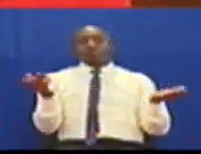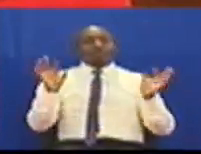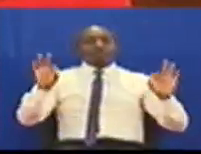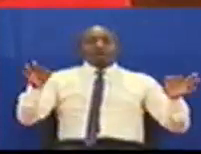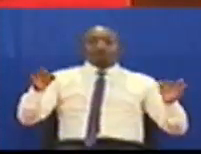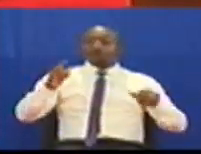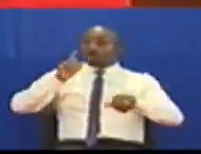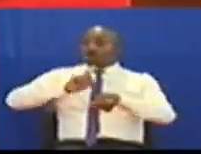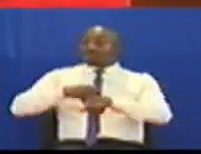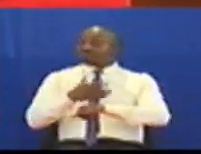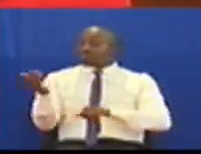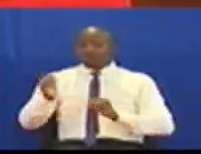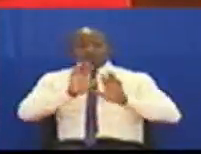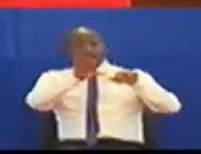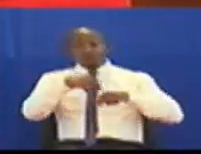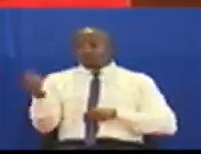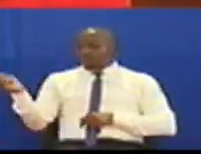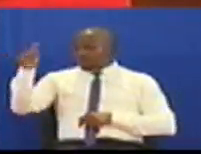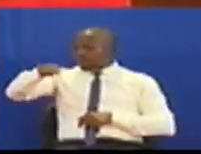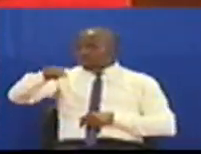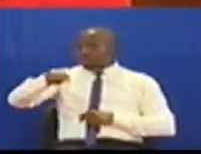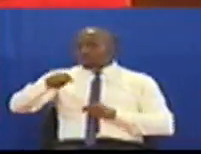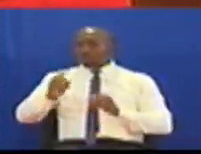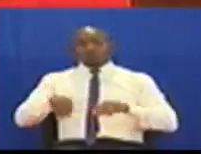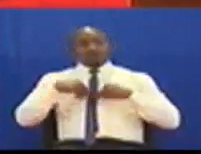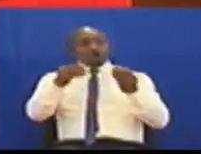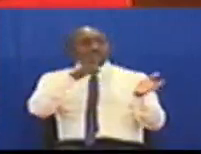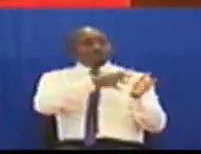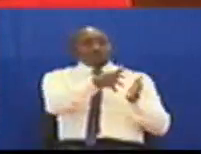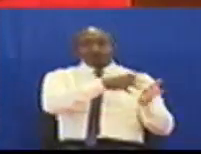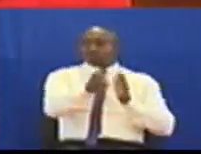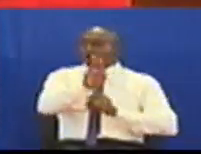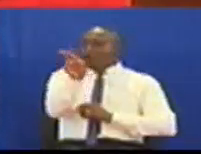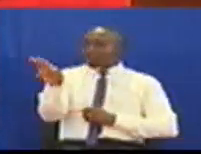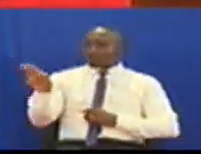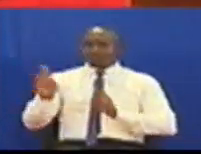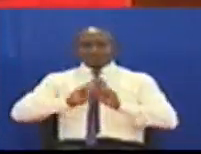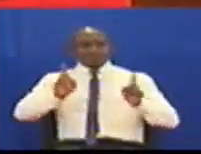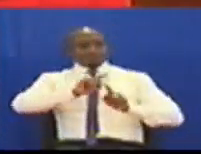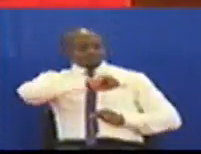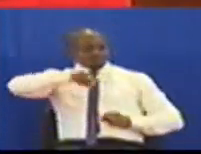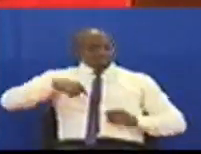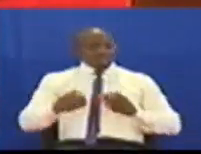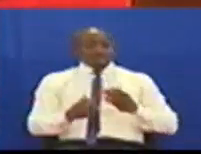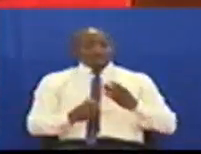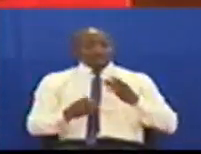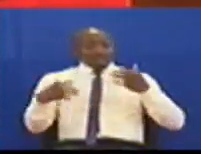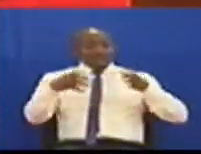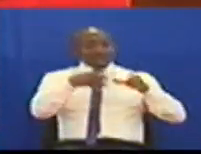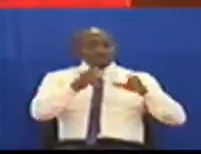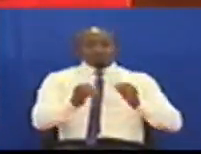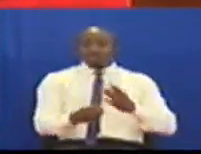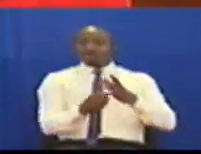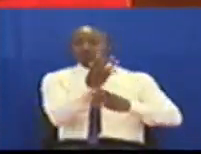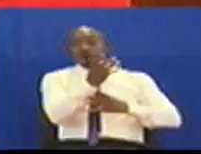hata wale wabunge wao wanatoa clarity katika hoja mbalimbali ambazo sisi kamati tunakuwa